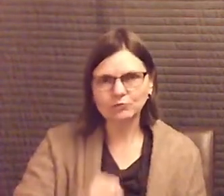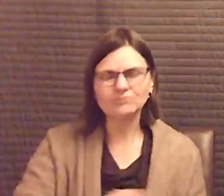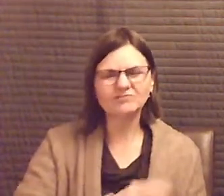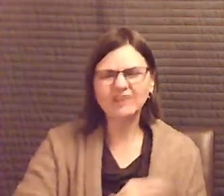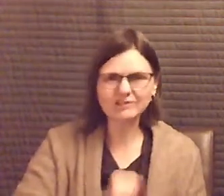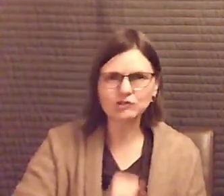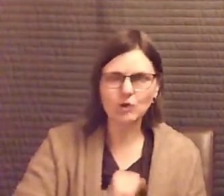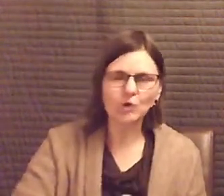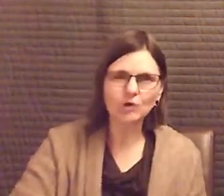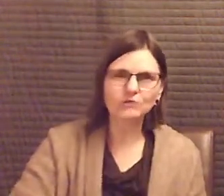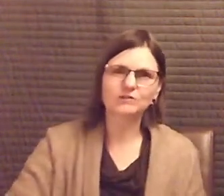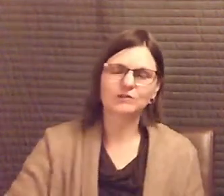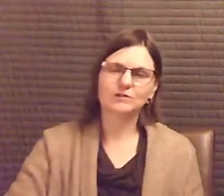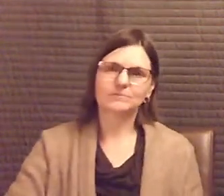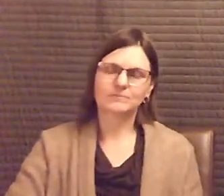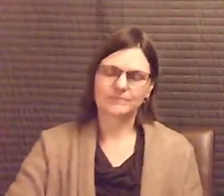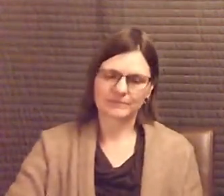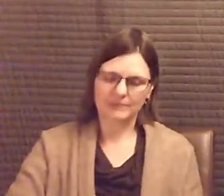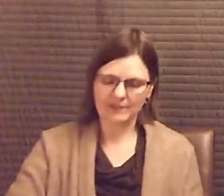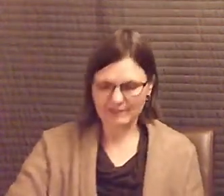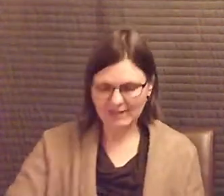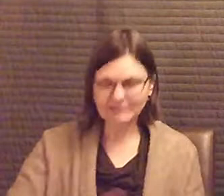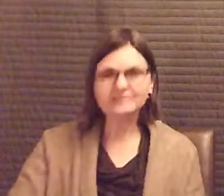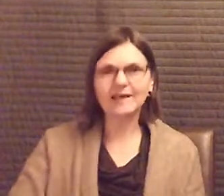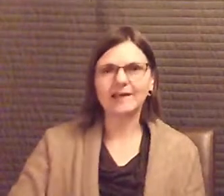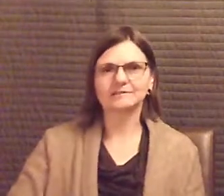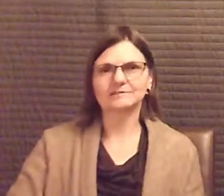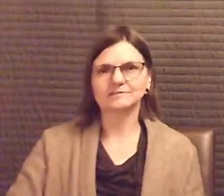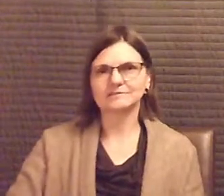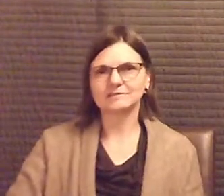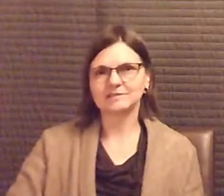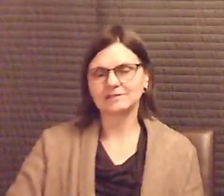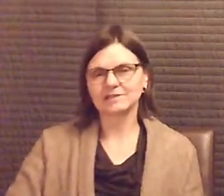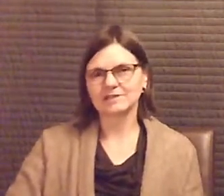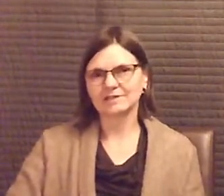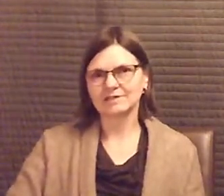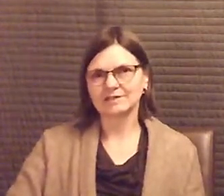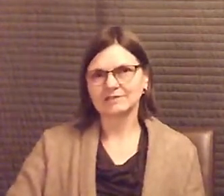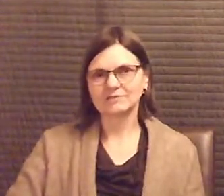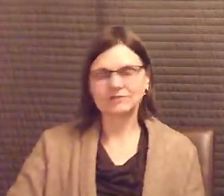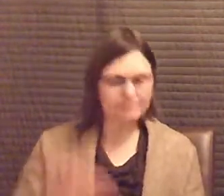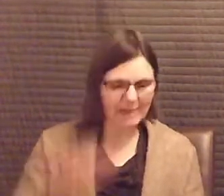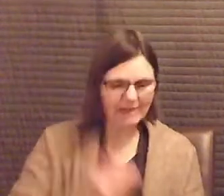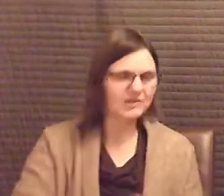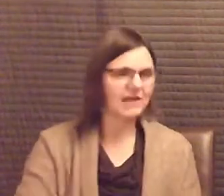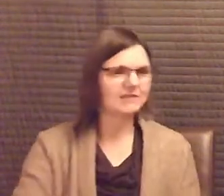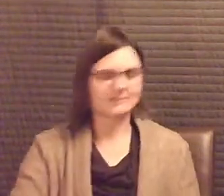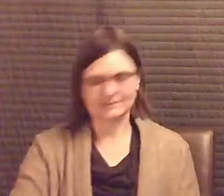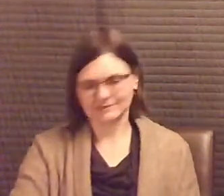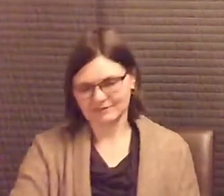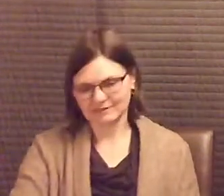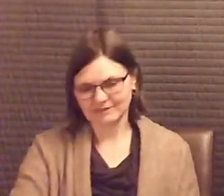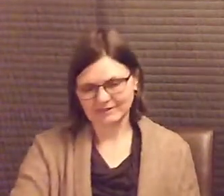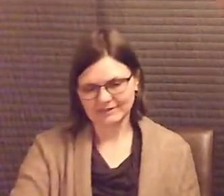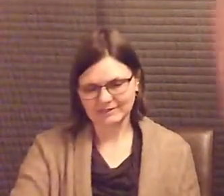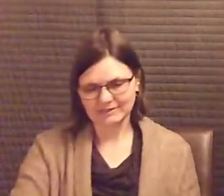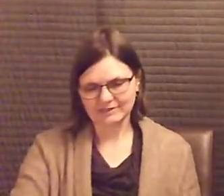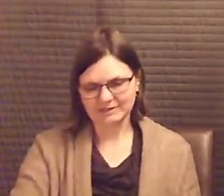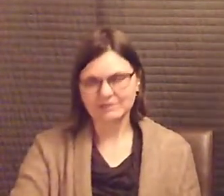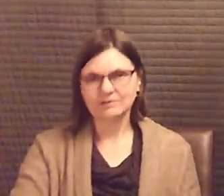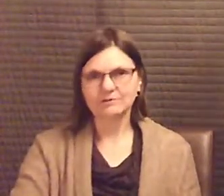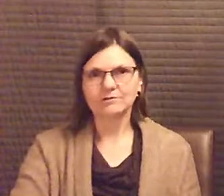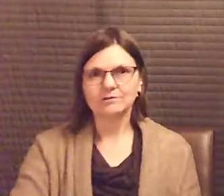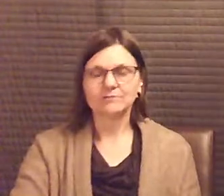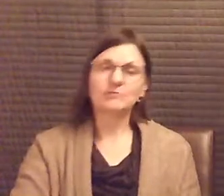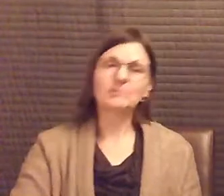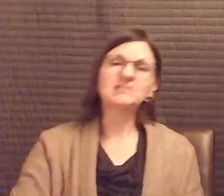te doen wat ik je opkomst jassen lijkje net als hij they wanted to be mensen wilden pijn zijn all other people cd